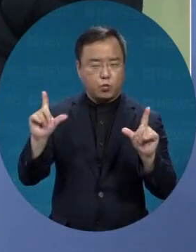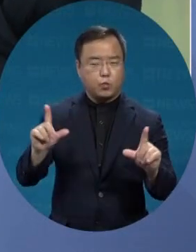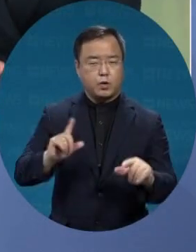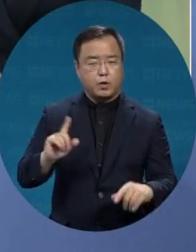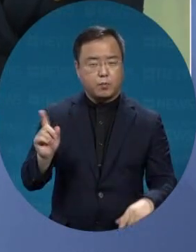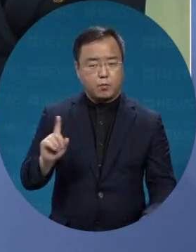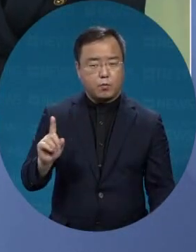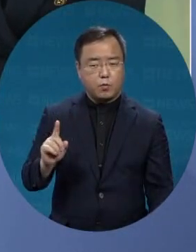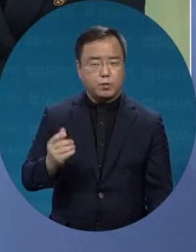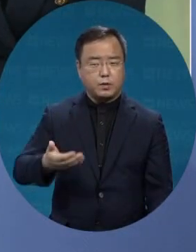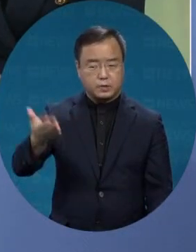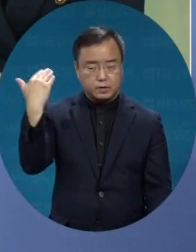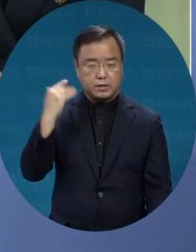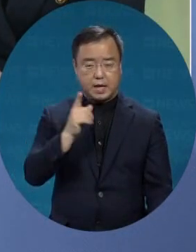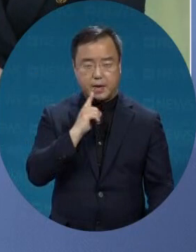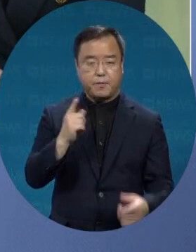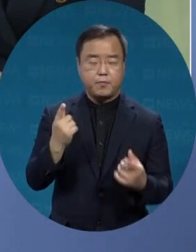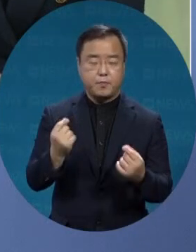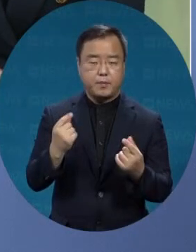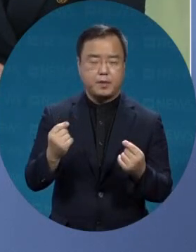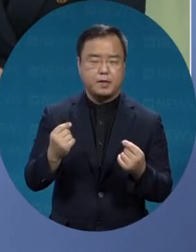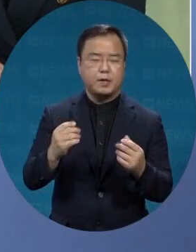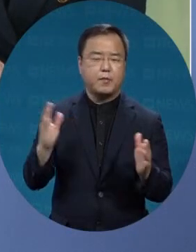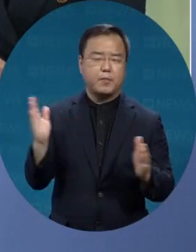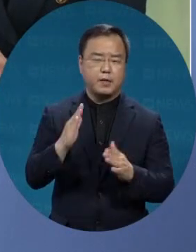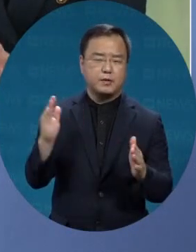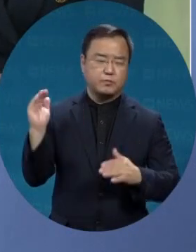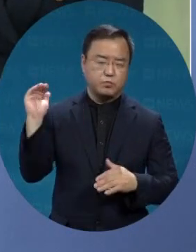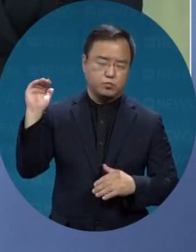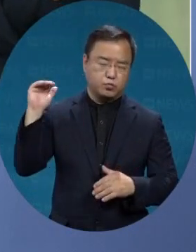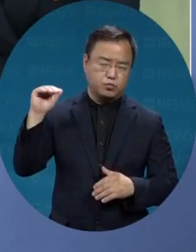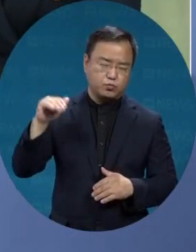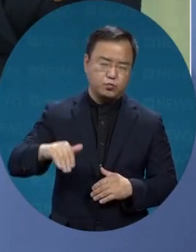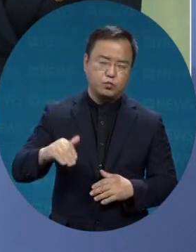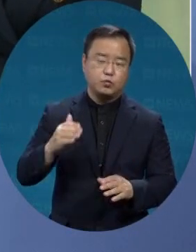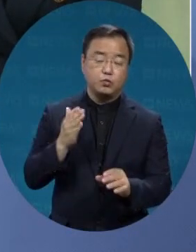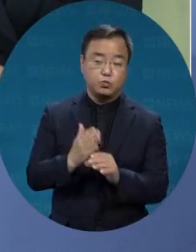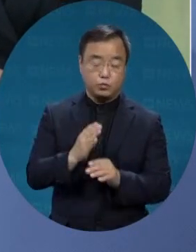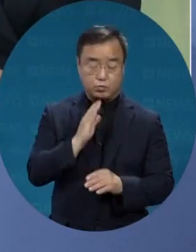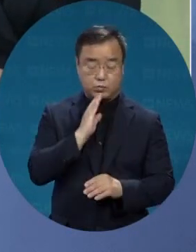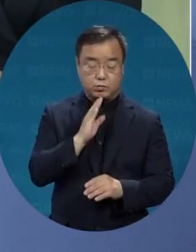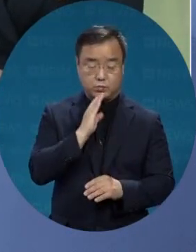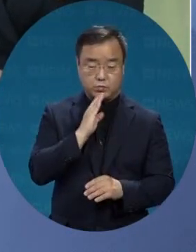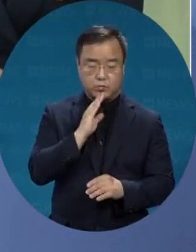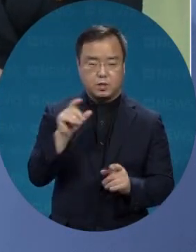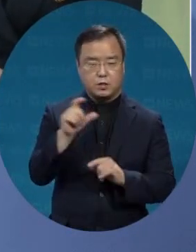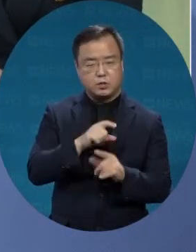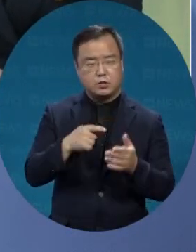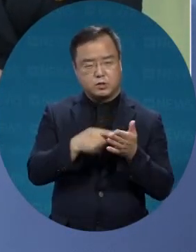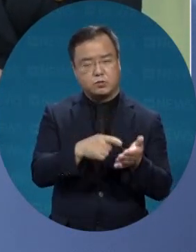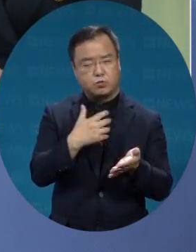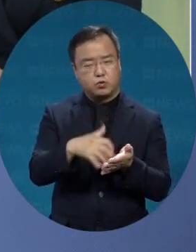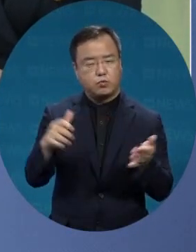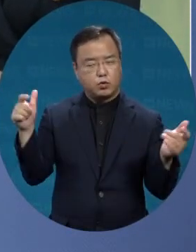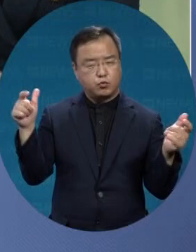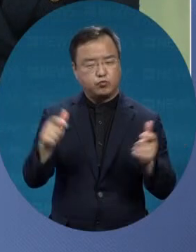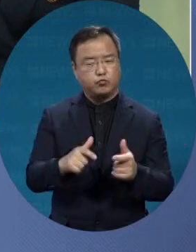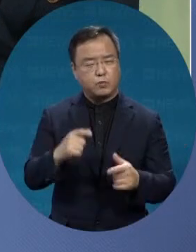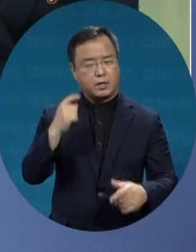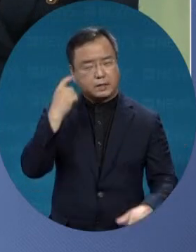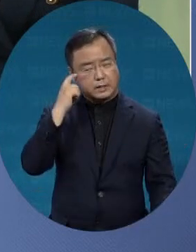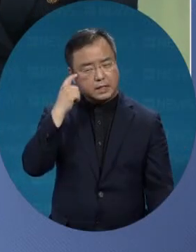사실 앞서 말씀하셨습니다만 인구절벽으로 수험생 숫자가 크게 줄어들었잖아요 그래서 좀 지원자 수도 줄지 않을까 이런